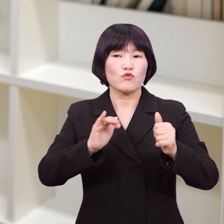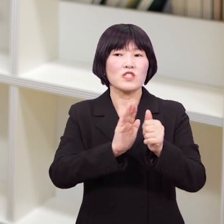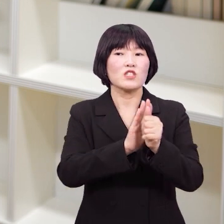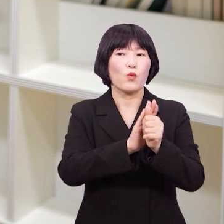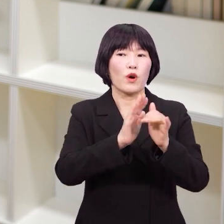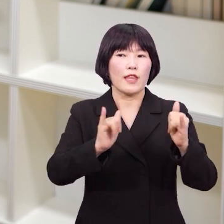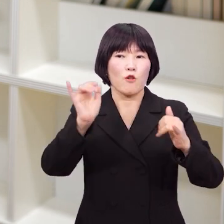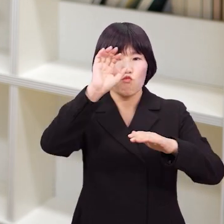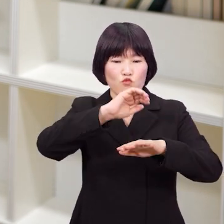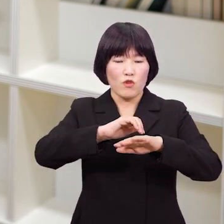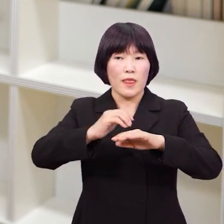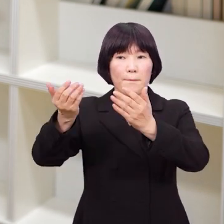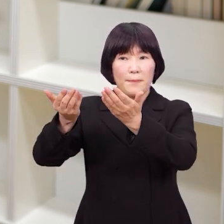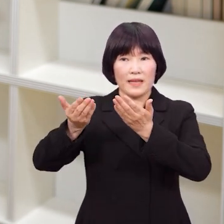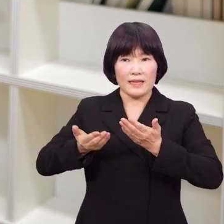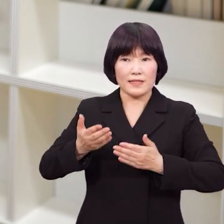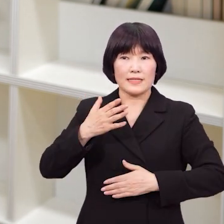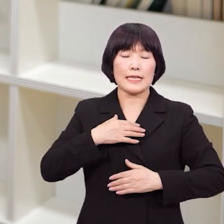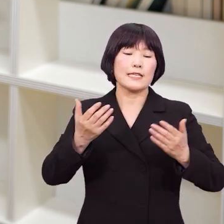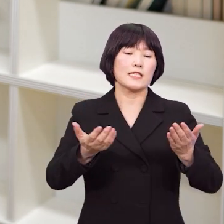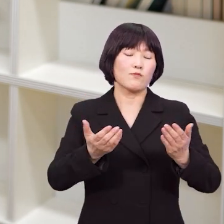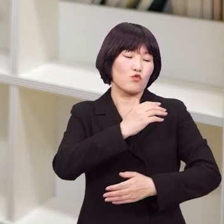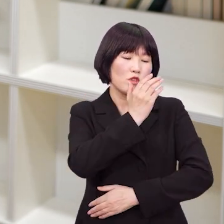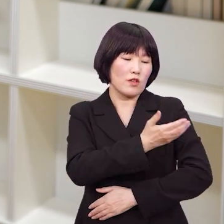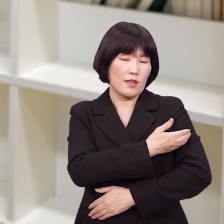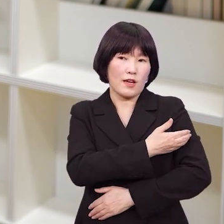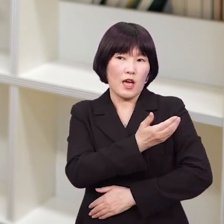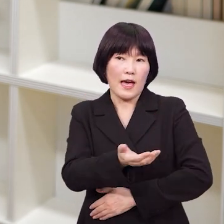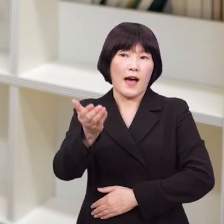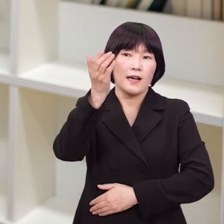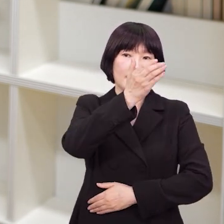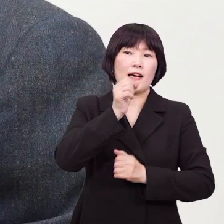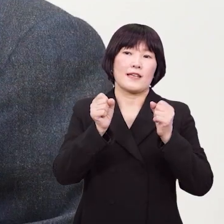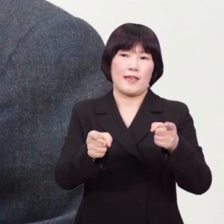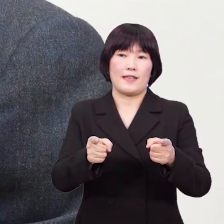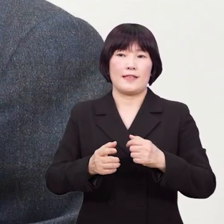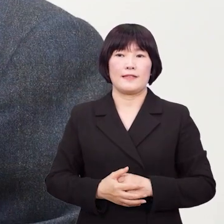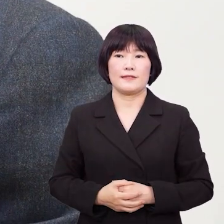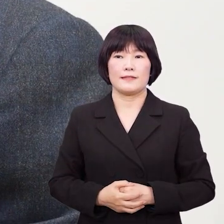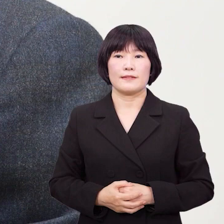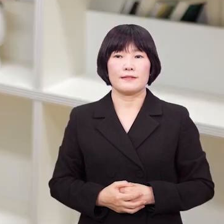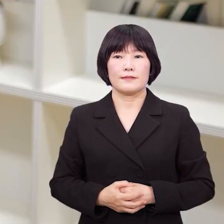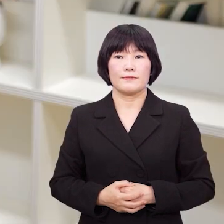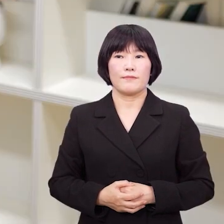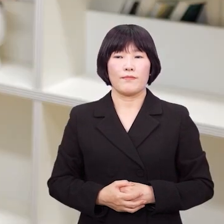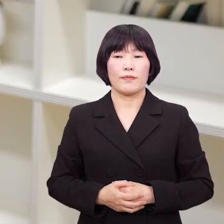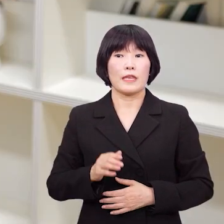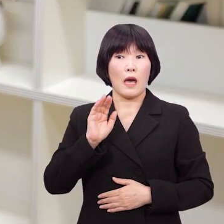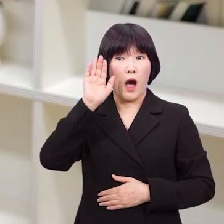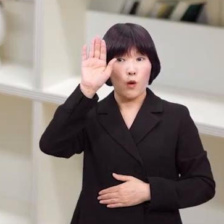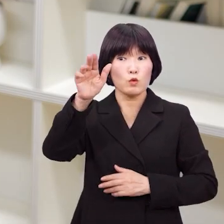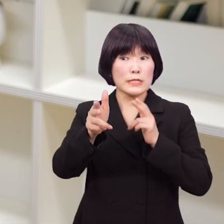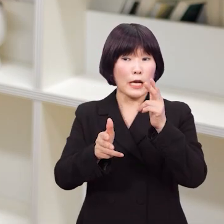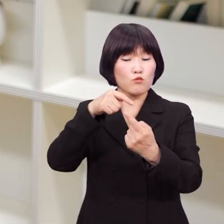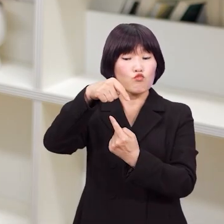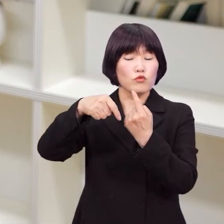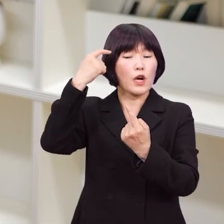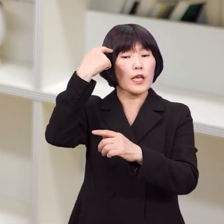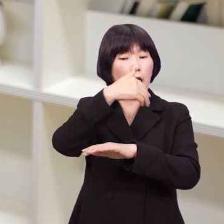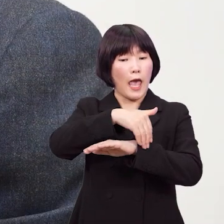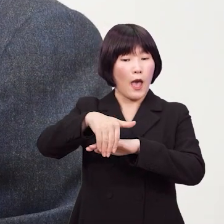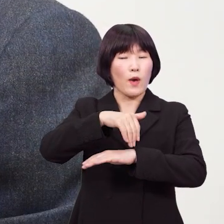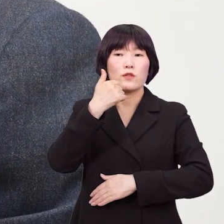받아서 자신의 직무 역량을 향상할 수 있는 계기가 되었습니다. 향후 사업 운영 계획을 소개해